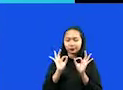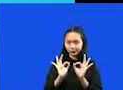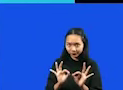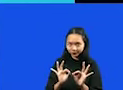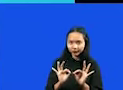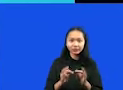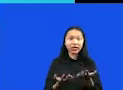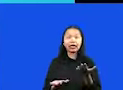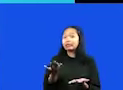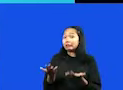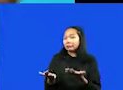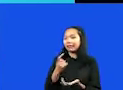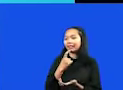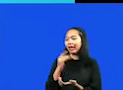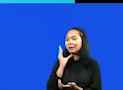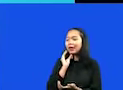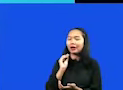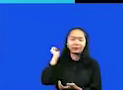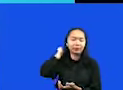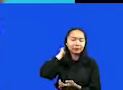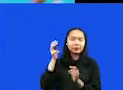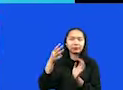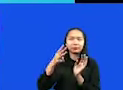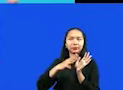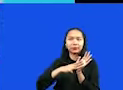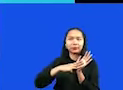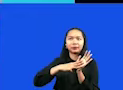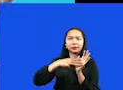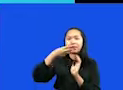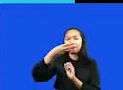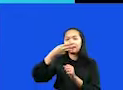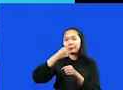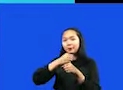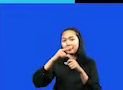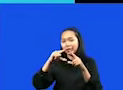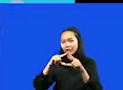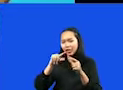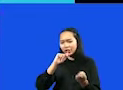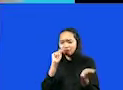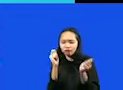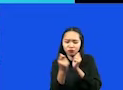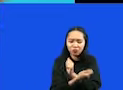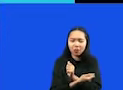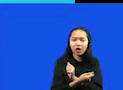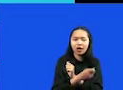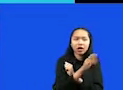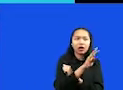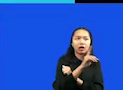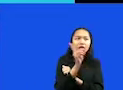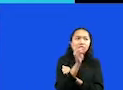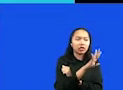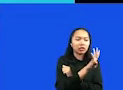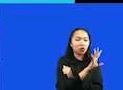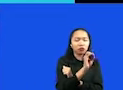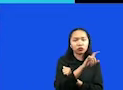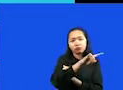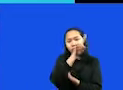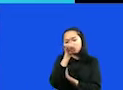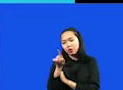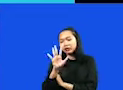dengan tadi ya dalam dunia digital perubahan masyarakat dari 4.0 kepada 5.0